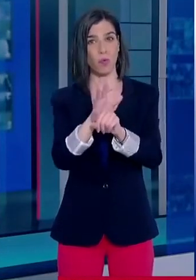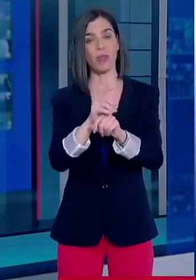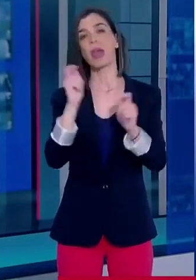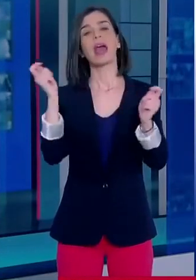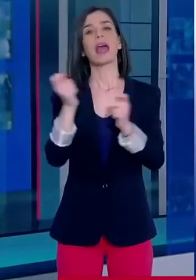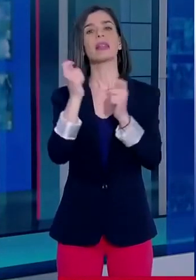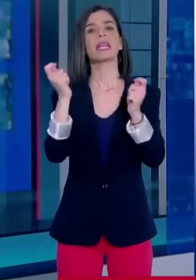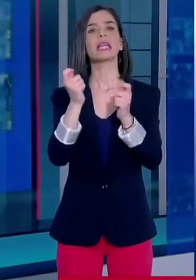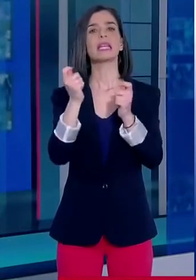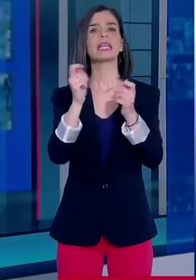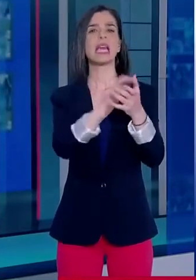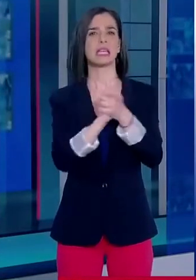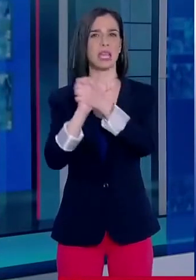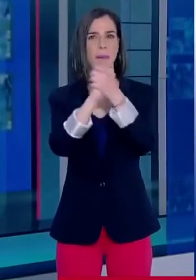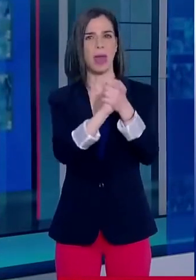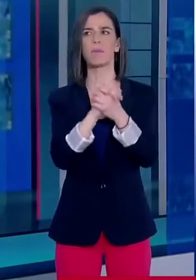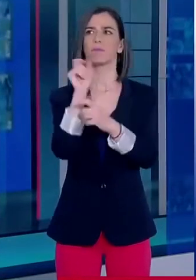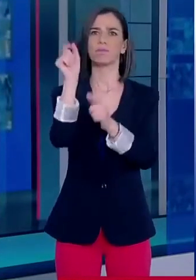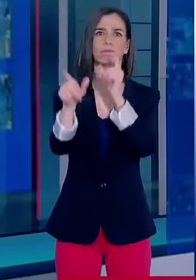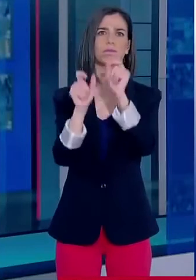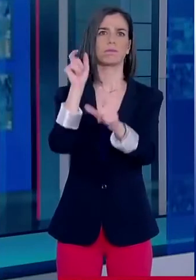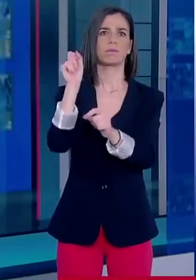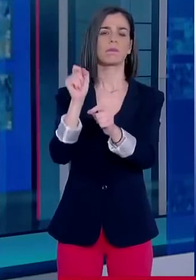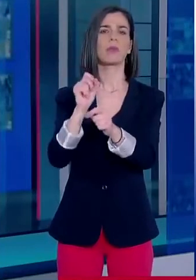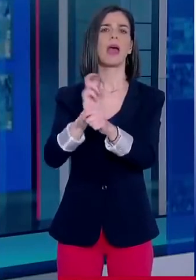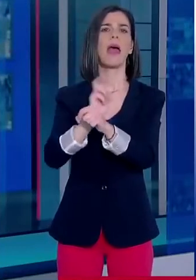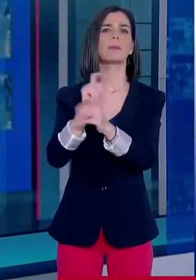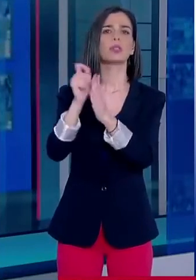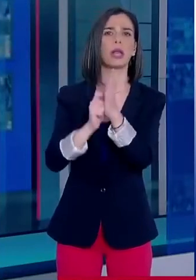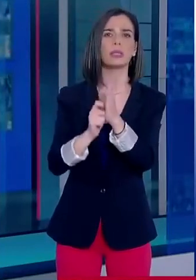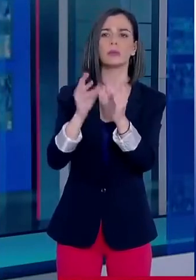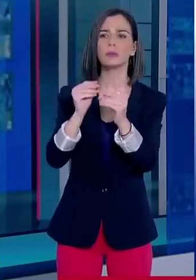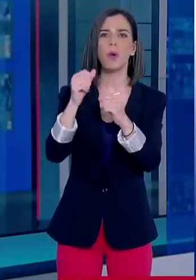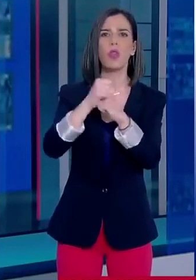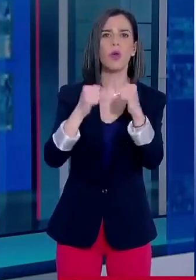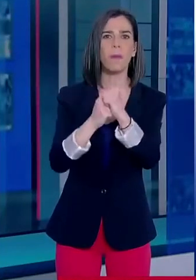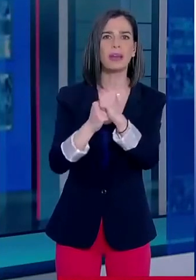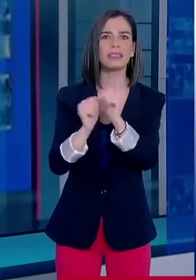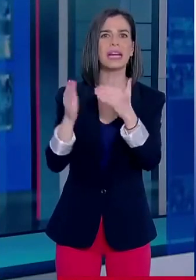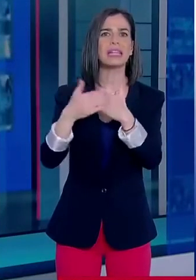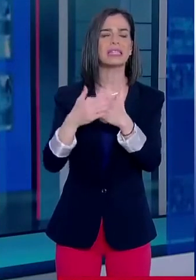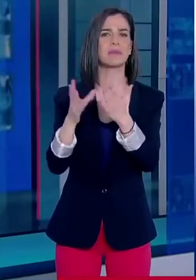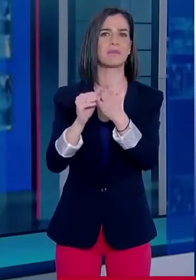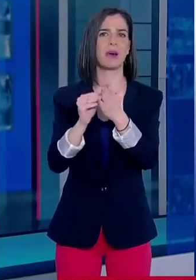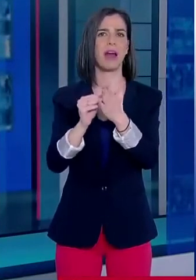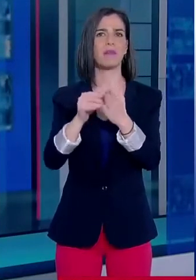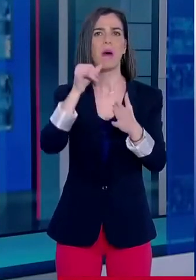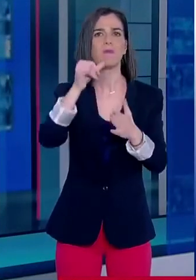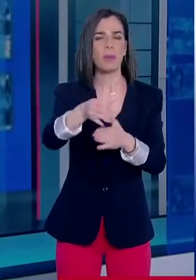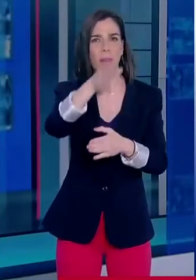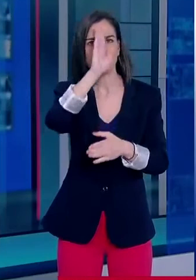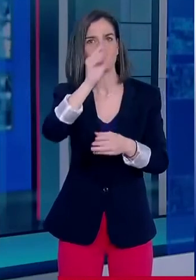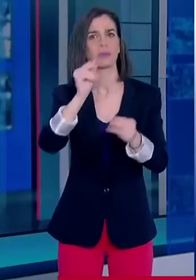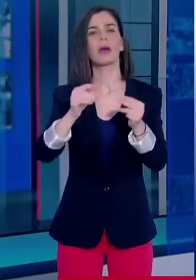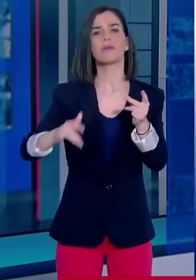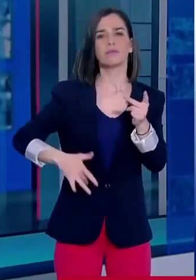Συνομοσπονδία Ατόμων με Αναπηρία στέλνει επιστολές εφιστώντας την προσοχή στις δομές κλειστής φροντίδας. Μονάδες χρονίων πασχόντων, μονάδες